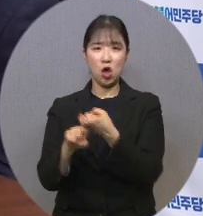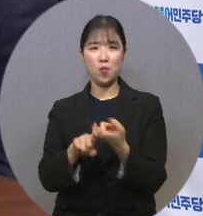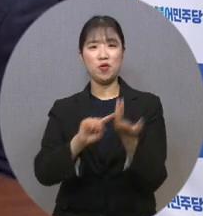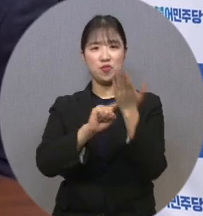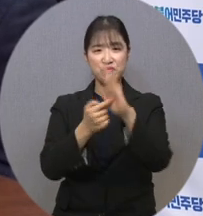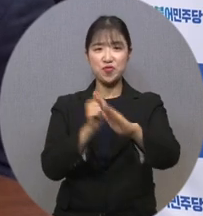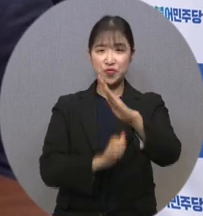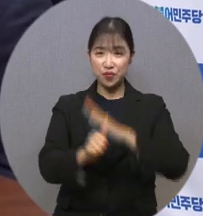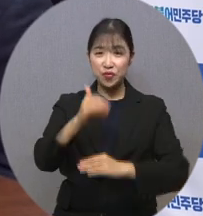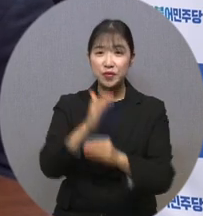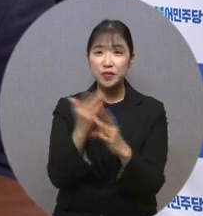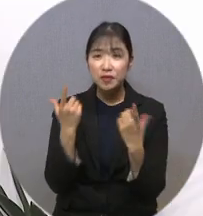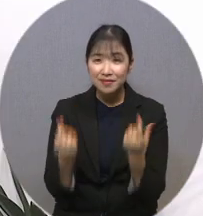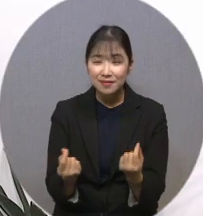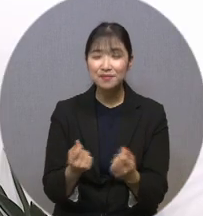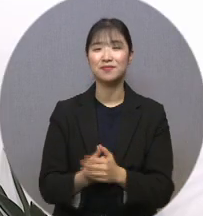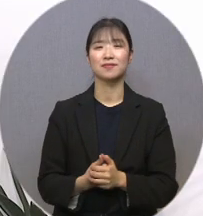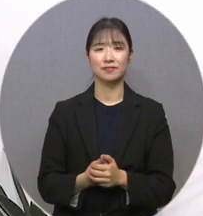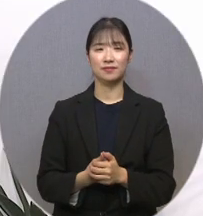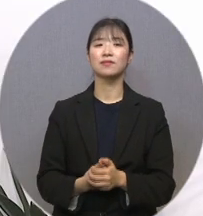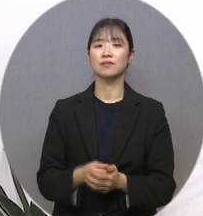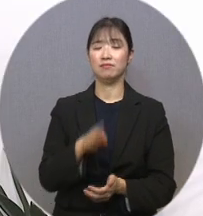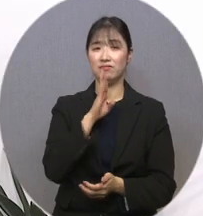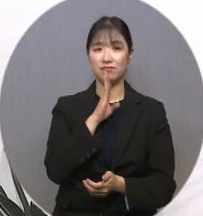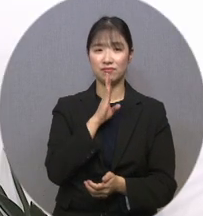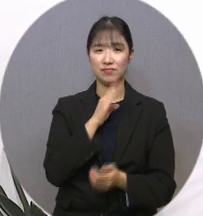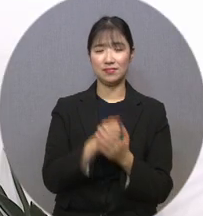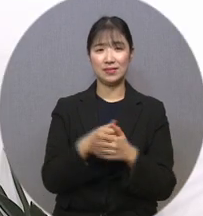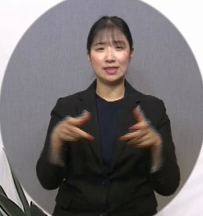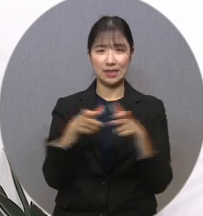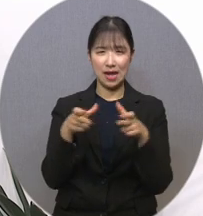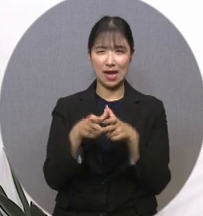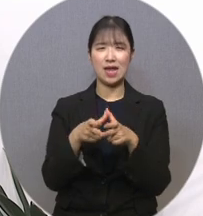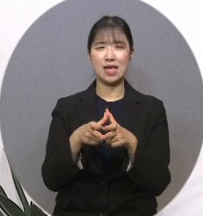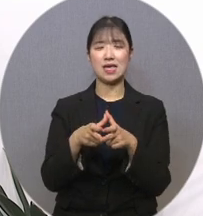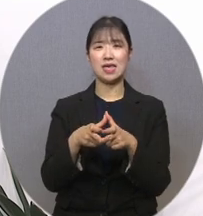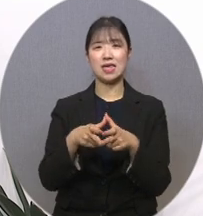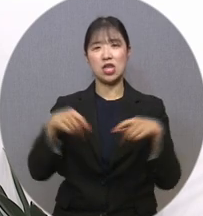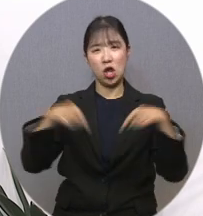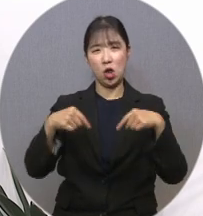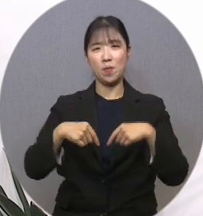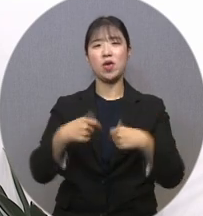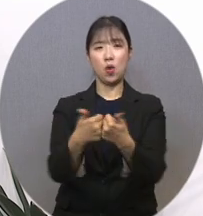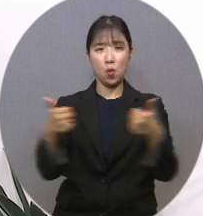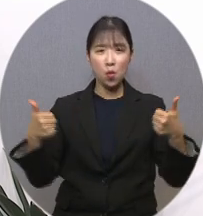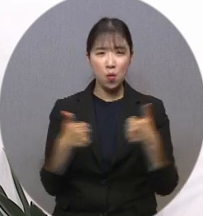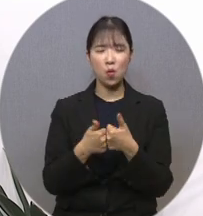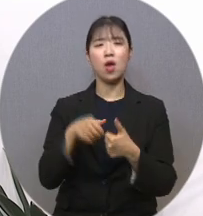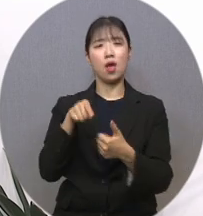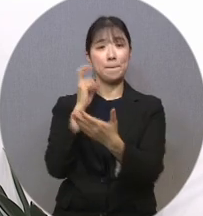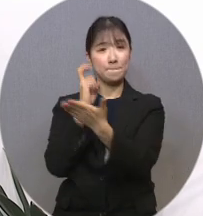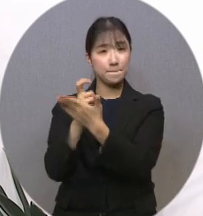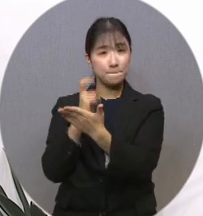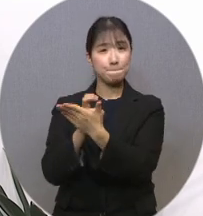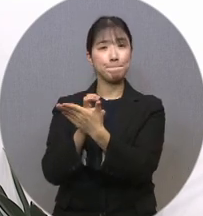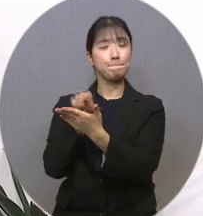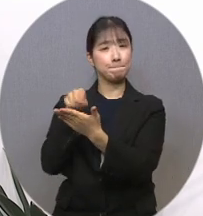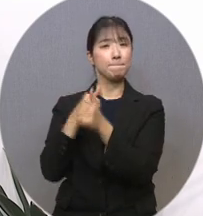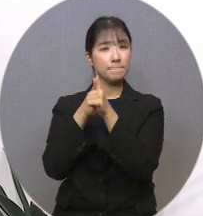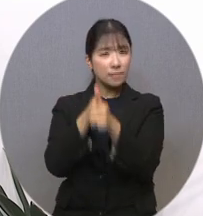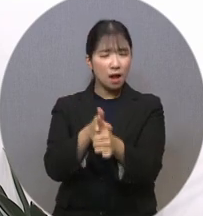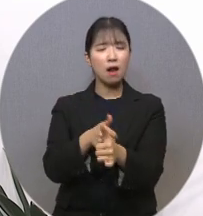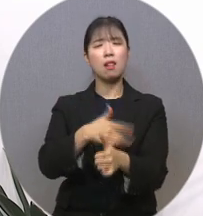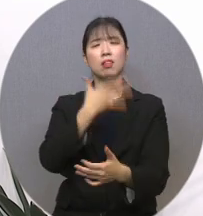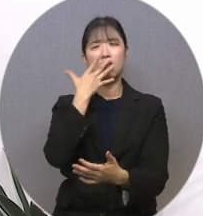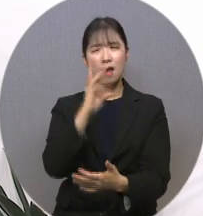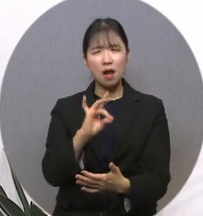네. 그거에 대해 한 말씀 부탁드릴게요. 네. 우선 이제 장애인 협의회는 법률상 당연히 설치를